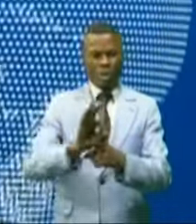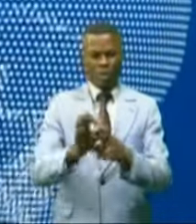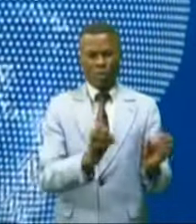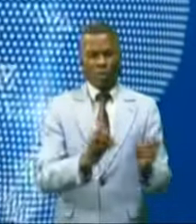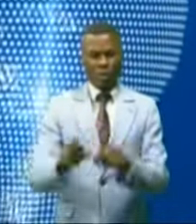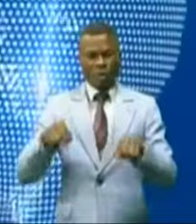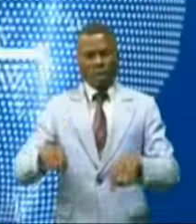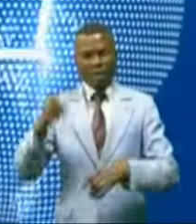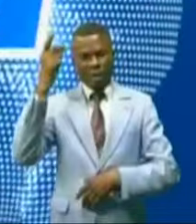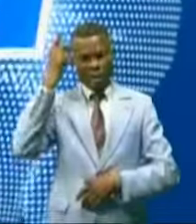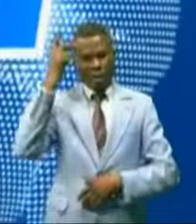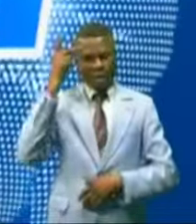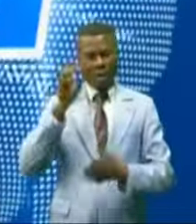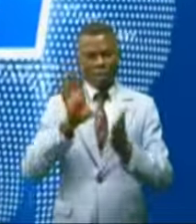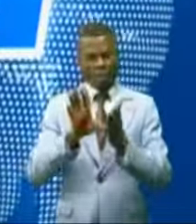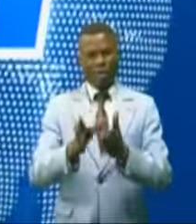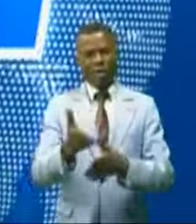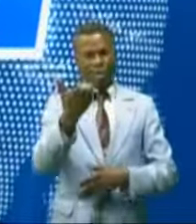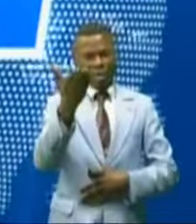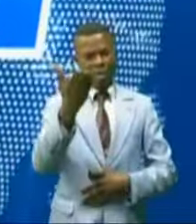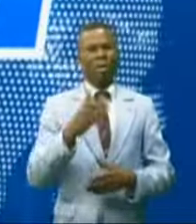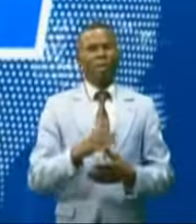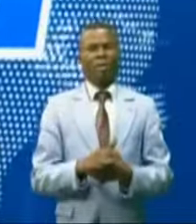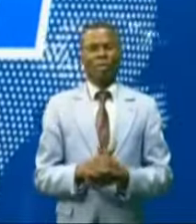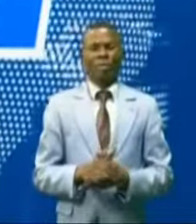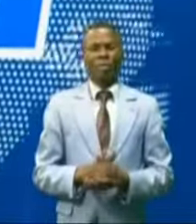à Kinshasa. Reportage Rodé Panda.